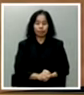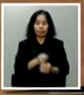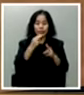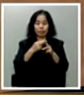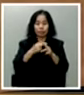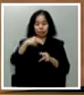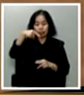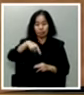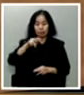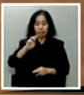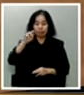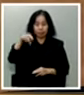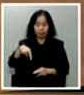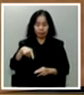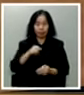ท่านธีรพัฒน์พริ้งสุลก